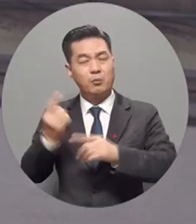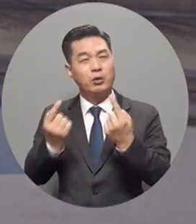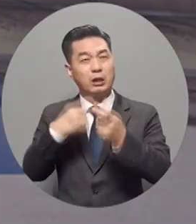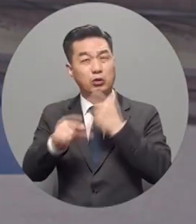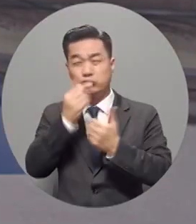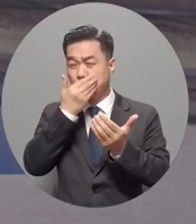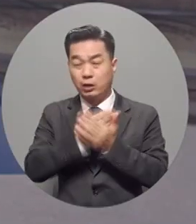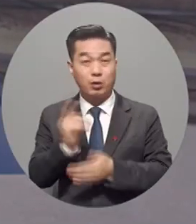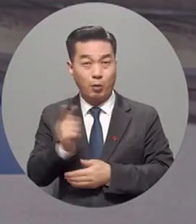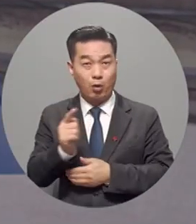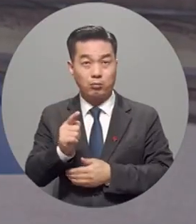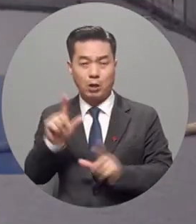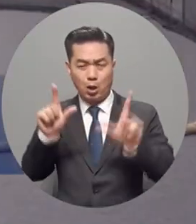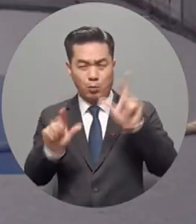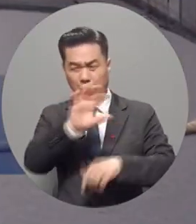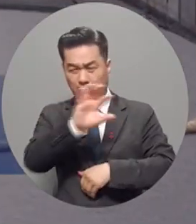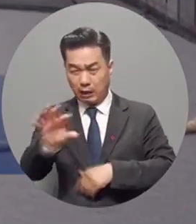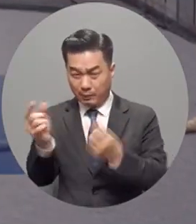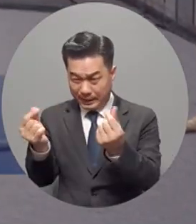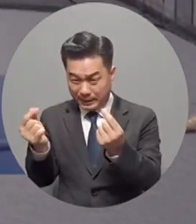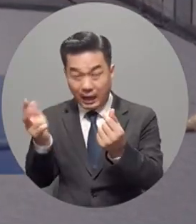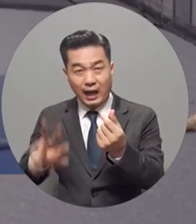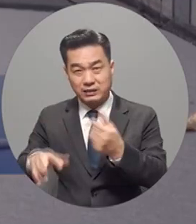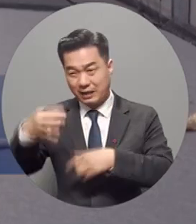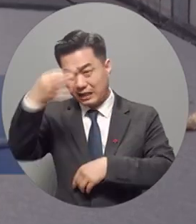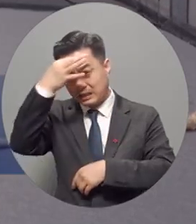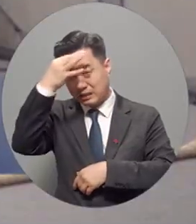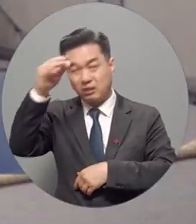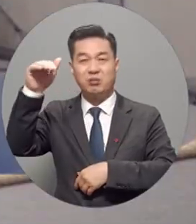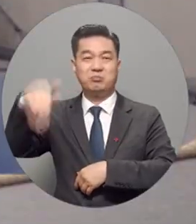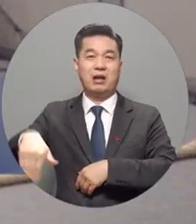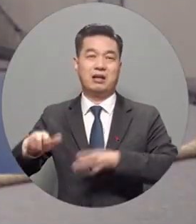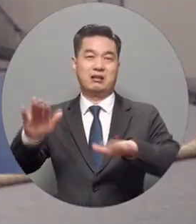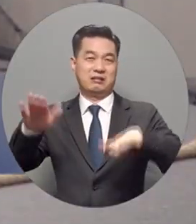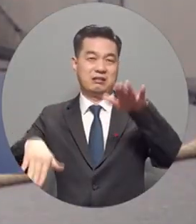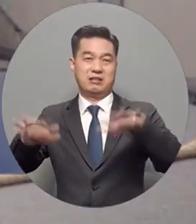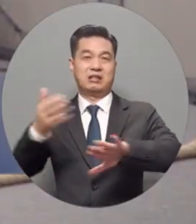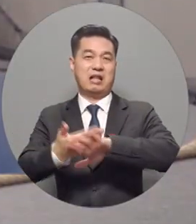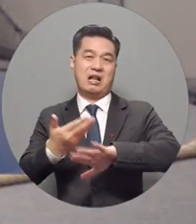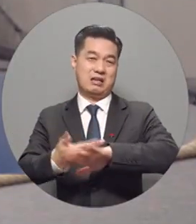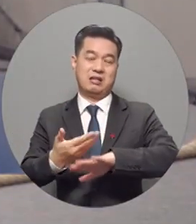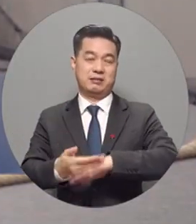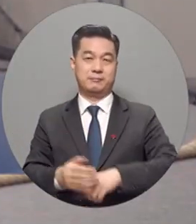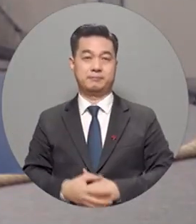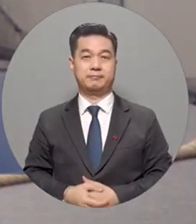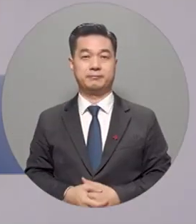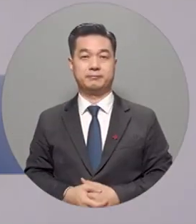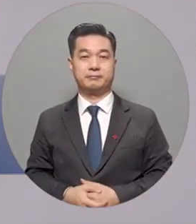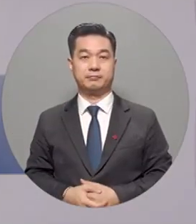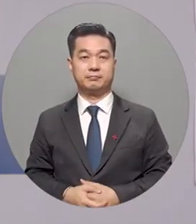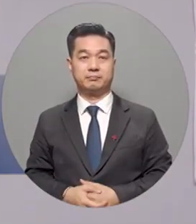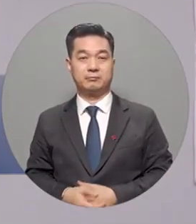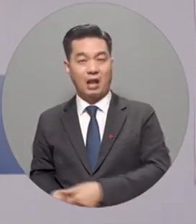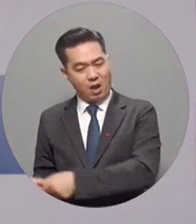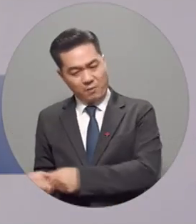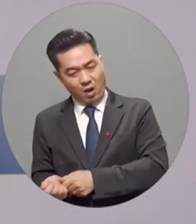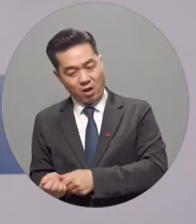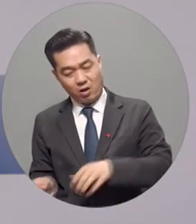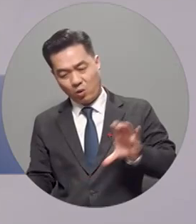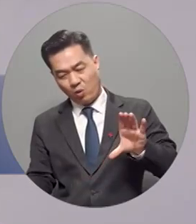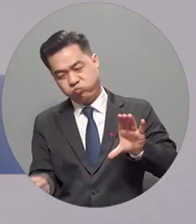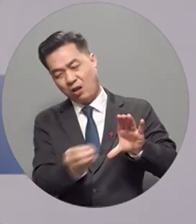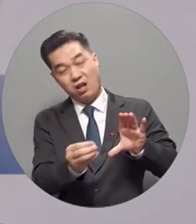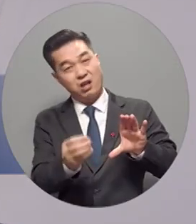성능이었다 만들었는데 성능적인 부분에서 굉장히 좀 다른 걸 알 수 있었고요 공이 안 뜬다는 거는